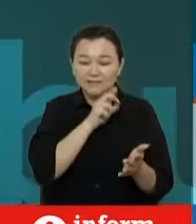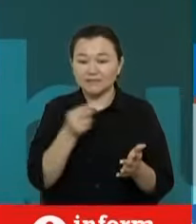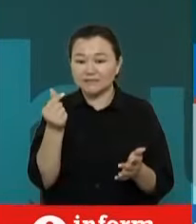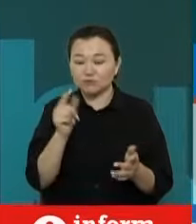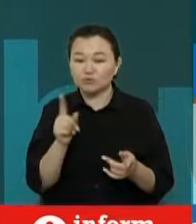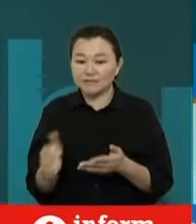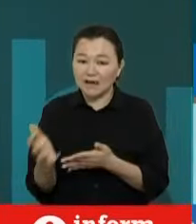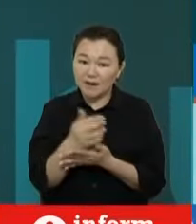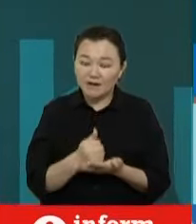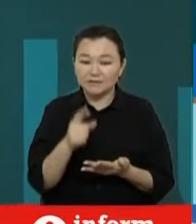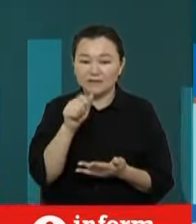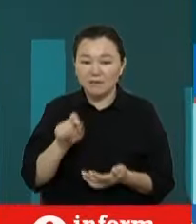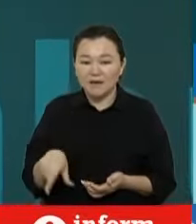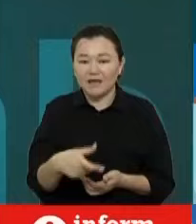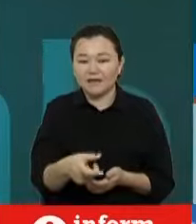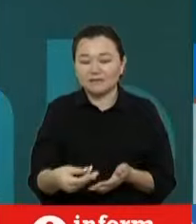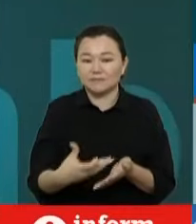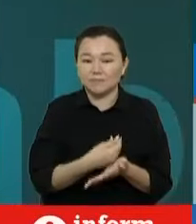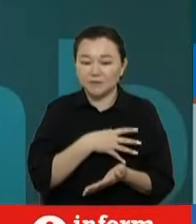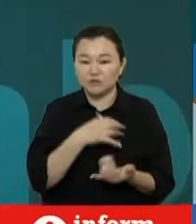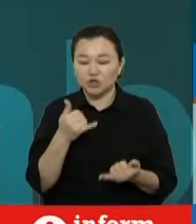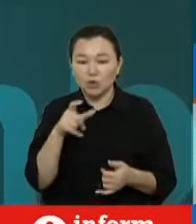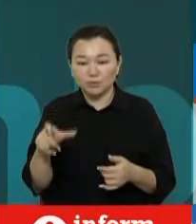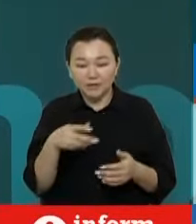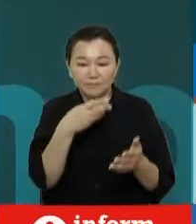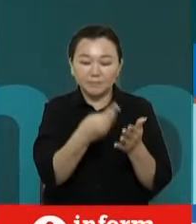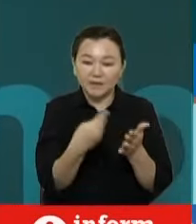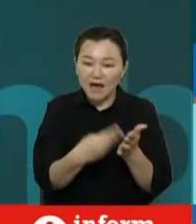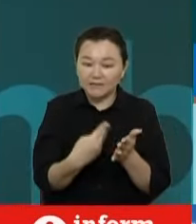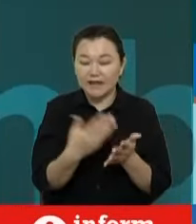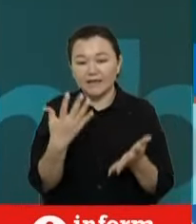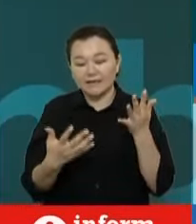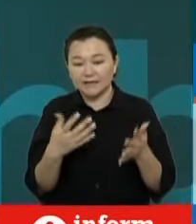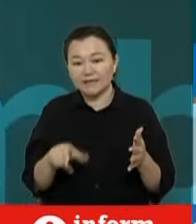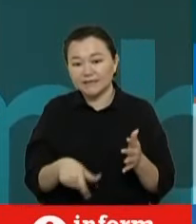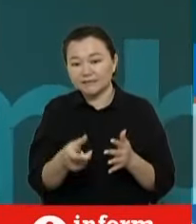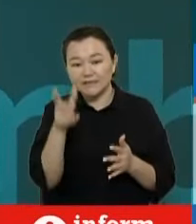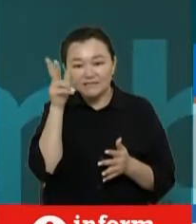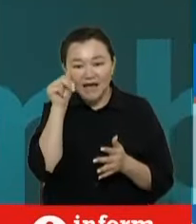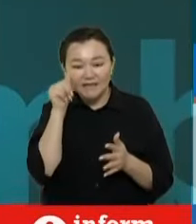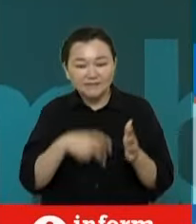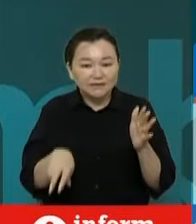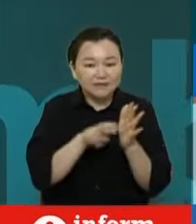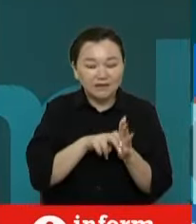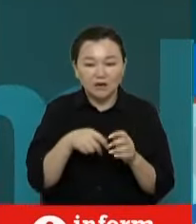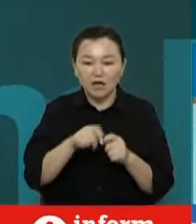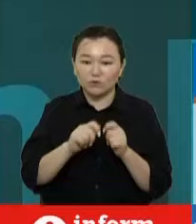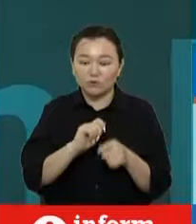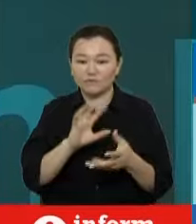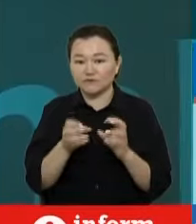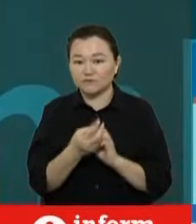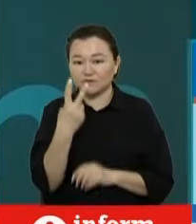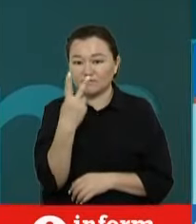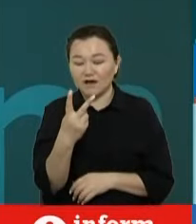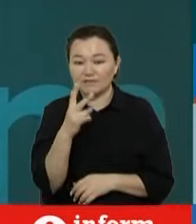что собирали за проезд. Теперь пассажиры либо рассчитываются картой, либо ездят зайцами, так как контролеров всего два на весь